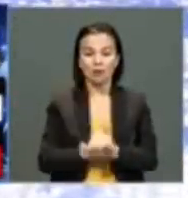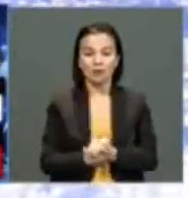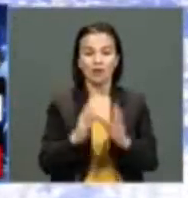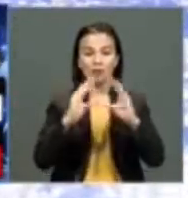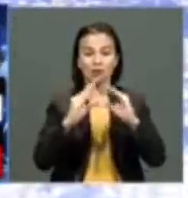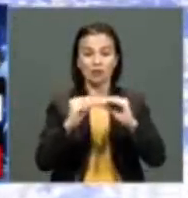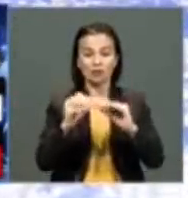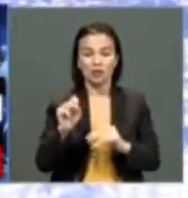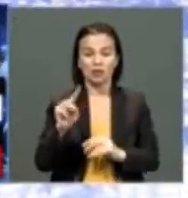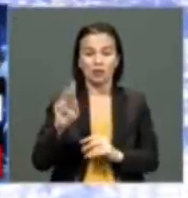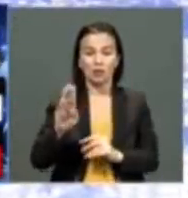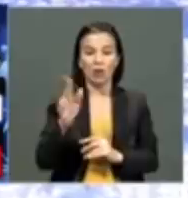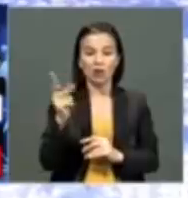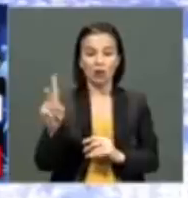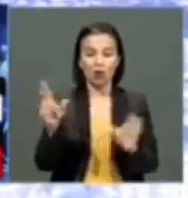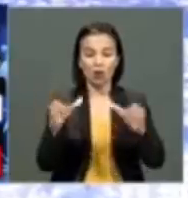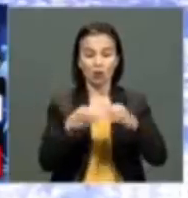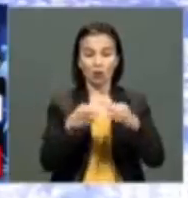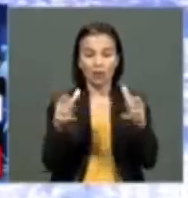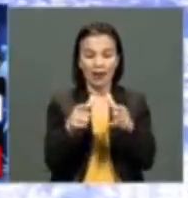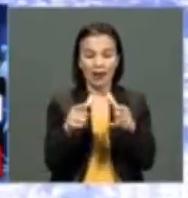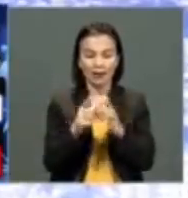นี้นะครับทั้งคนไทยและก็คนต่างชาติและรวมถึงในทุกสัดสนาทุกสถานะเราจะต้องมีการดูแลกันอย่างดีให้เกียรติซึ่งกันและกันอย่างดีเพื่อที่เราจะได้ทำให้พื้นที่ของคนไทยเราที่เราอยู่กับลงนี้ปลอดเชื้อไปได้นานที่สุดเท่าที่จะนานได้นะครับซึ่งวันนี้ก็ต้องขอบคุณกับทางทุกๆส่วนที่ได้ให้ความร่วมมือกันมาแล้วก็ที่ได้รับทราบมาทางรัฐบาลไทยเราก็ได้มีการดูแลน้องซึ่งเป็นลูกของท่านผู้นี้นะครับได้อย่างดีแล้วก็เชื่อมต่อในระบบต่างๆอย่างดีนะครับต้องขอบคุณทุกภาคส่วนนะครับก็นำเรียนเพื่อความเข้าใจและก็ให้ความร่วมมือกับทางกรมคุมโรคในการที่จะดูแลกันต่อไปนะครับที่ประชุมทางศปภ.ชุดเล็กก็ได้มีการพูดคุยกันนะครับก็พบว่าเอ่อ